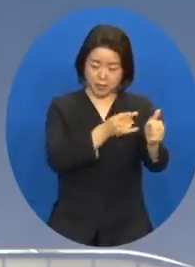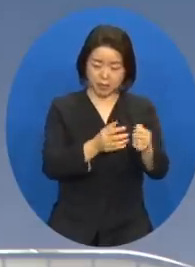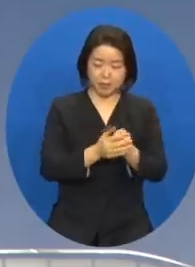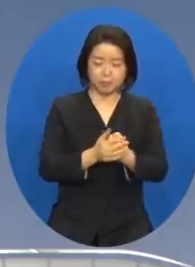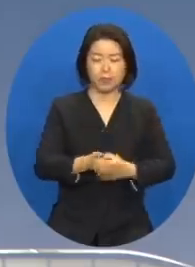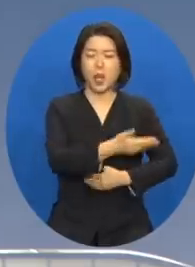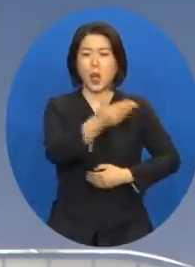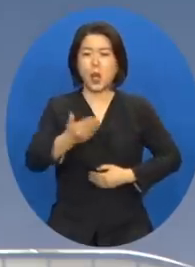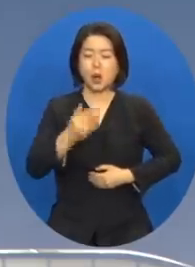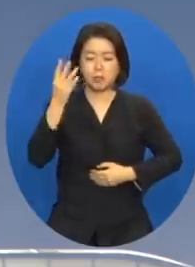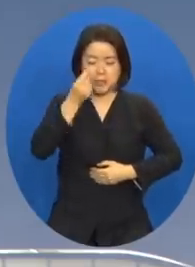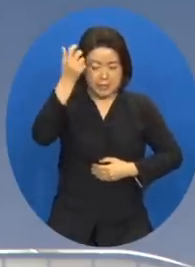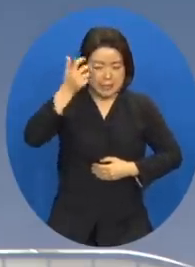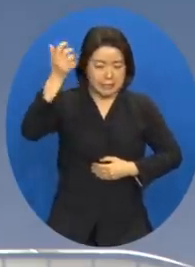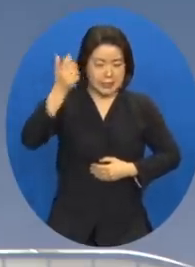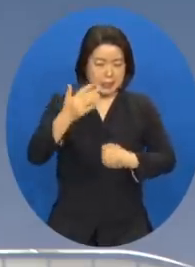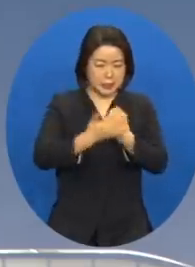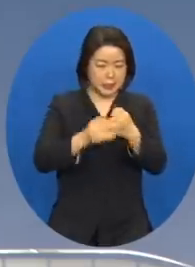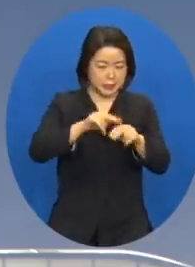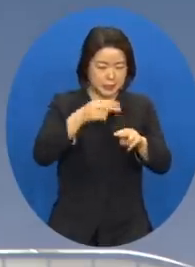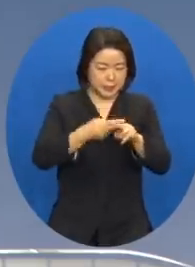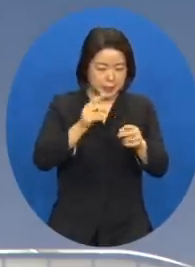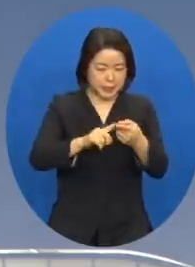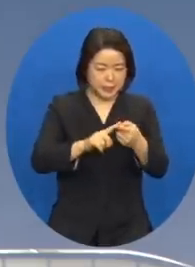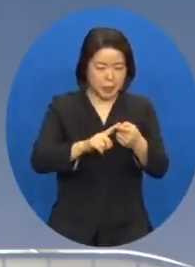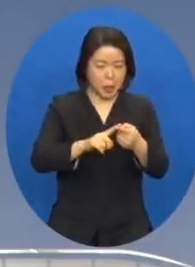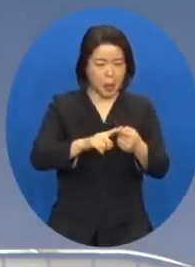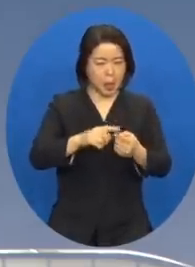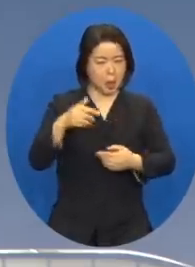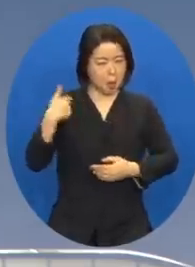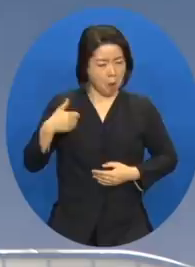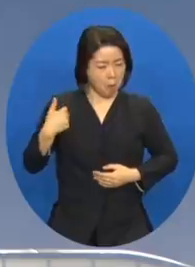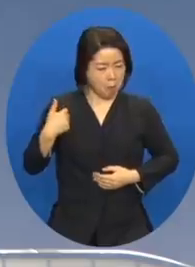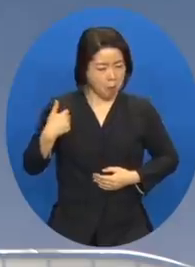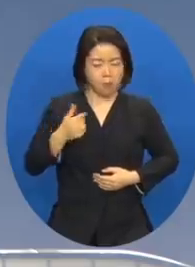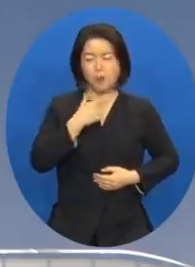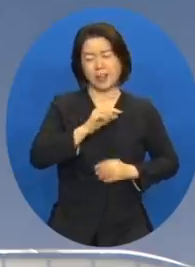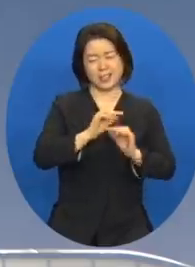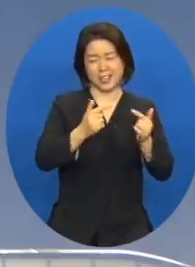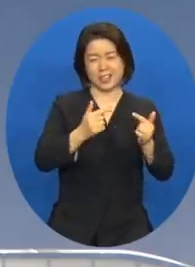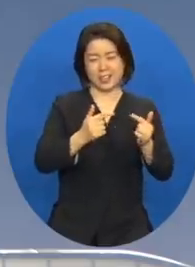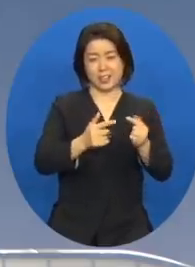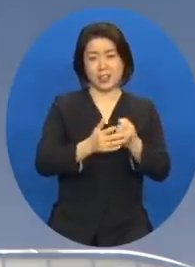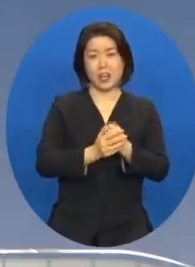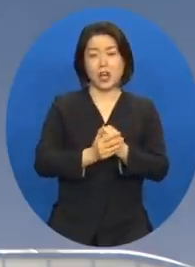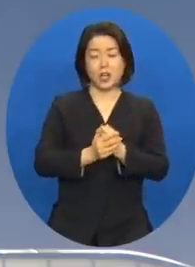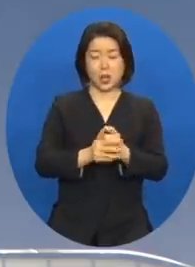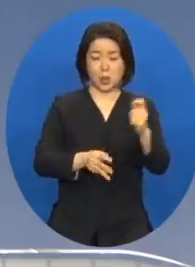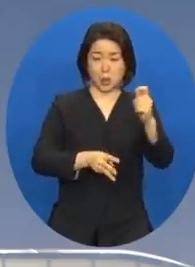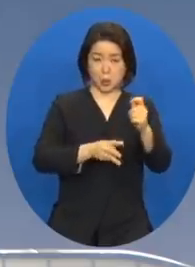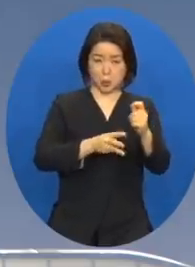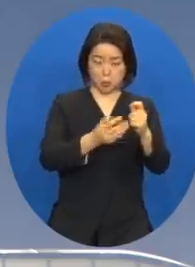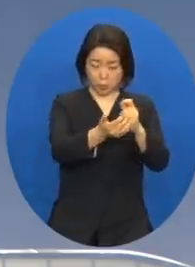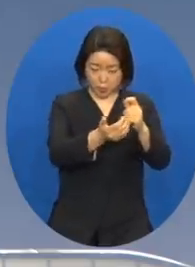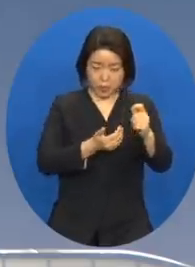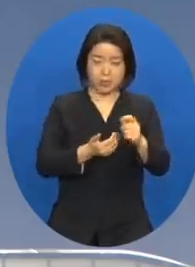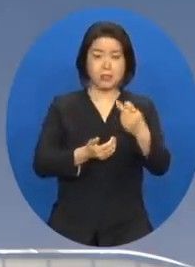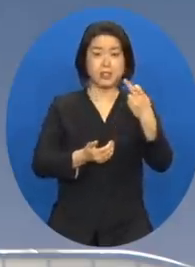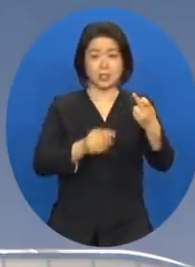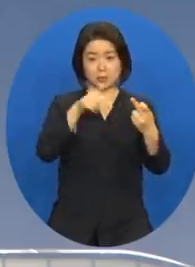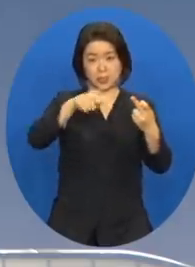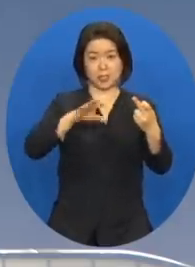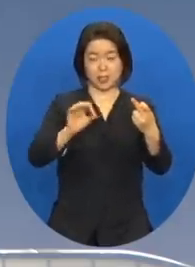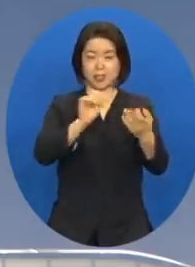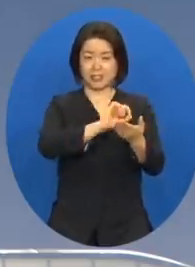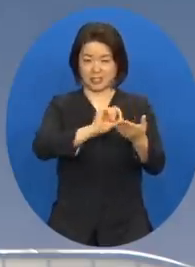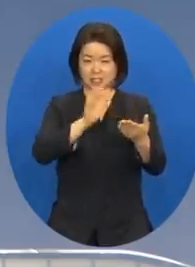성령의 은사에 대해서 모르기를 원하지 않습니다. 그러면서 이제 고린도전서 12장을 쓰고 있는 겁니다.